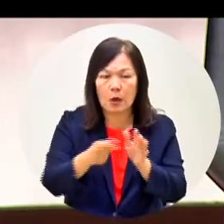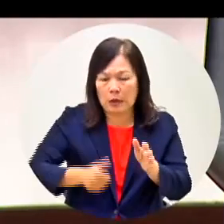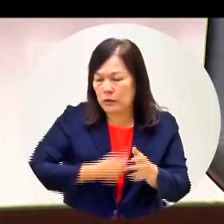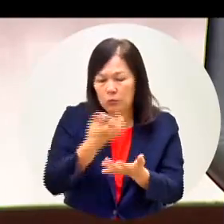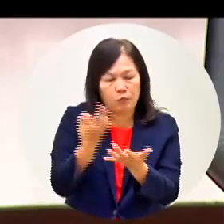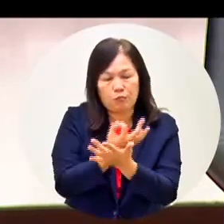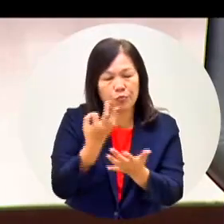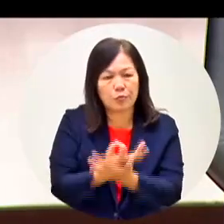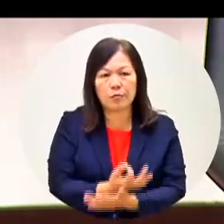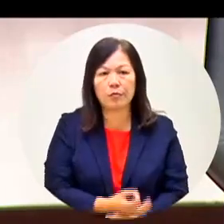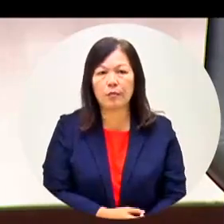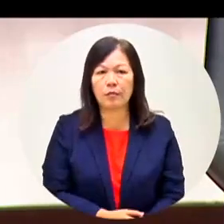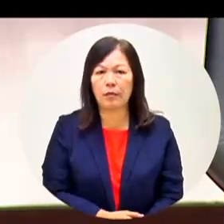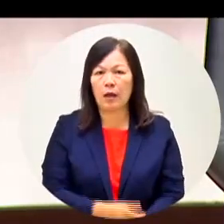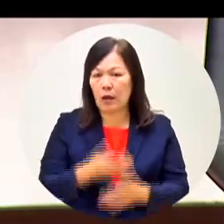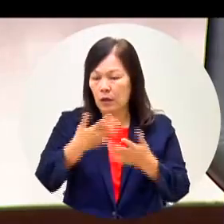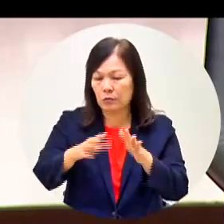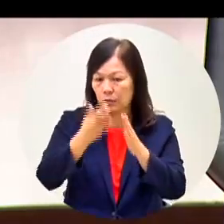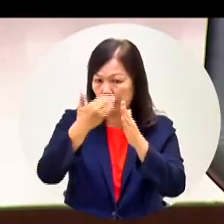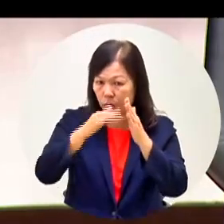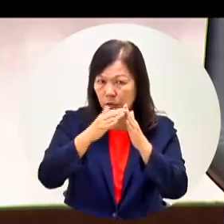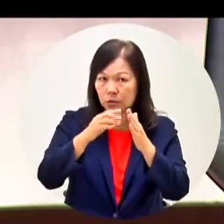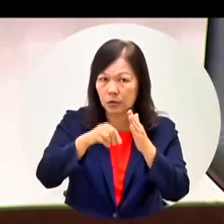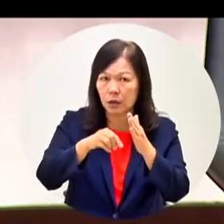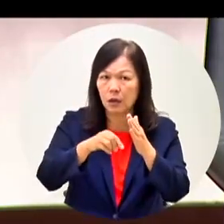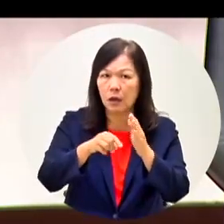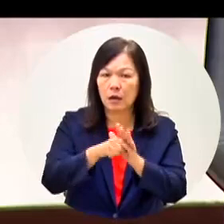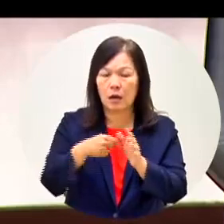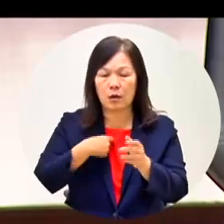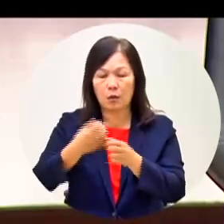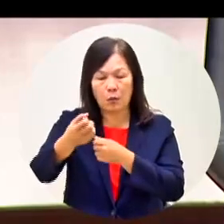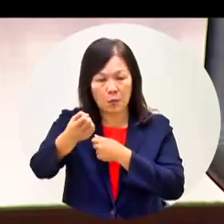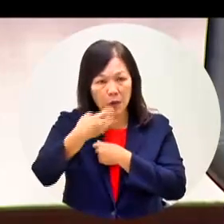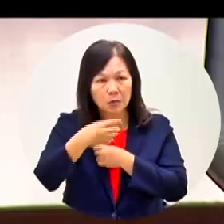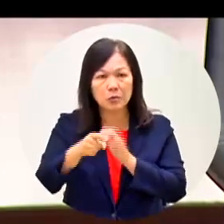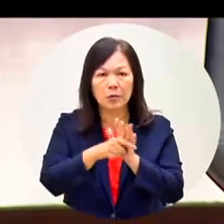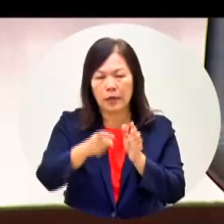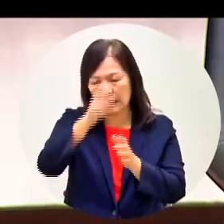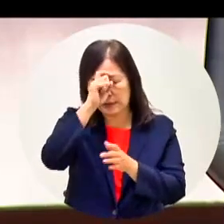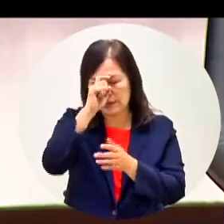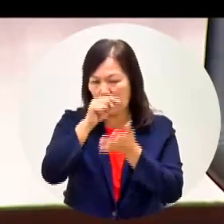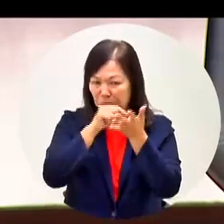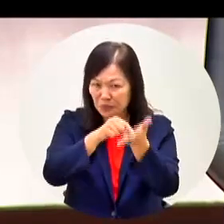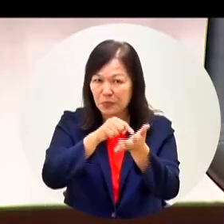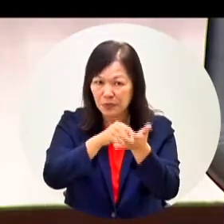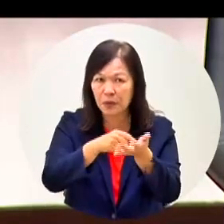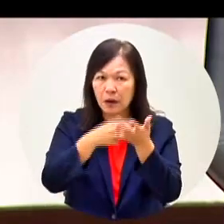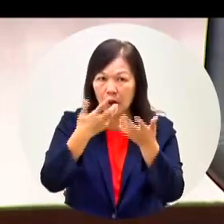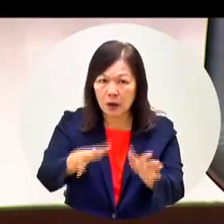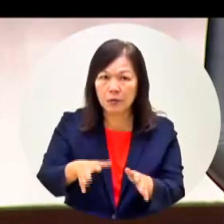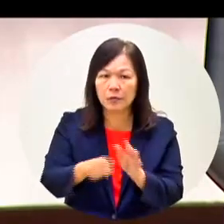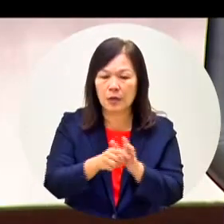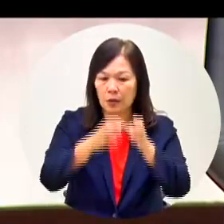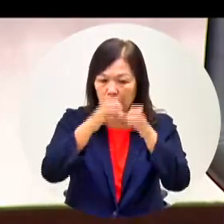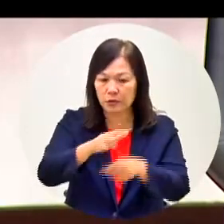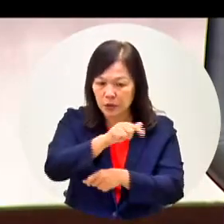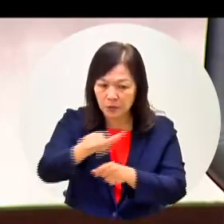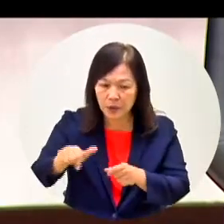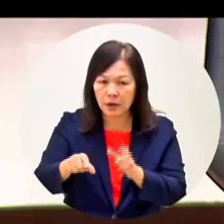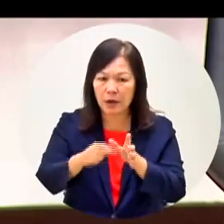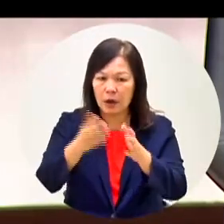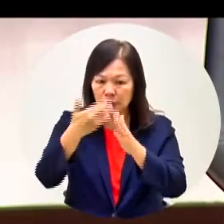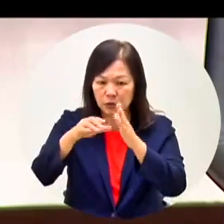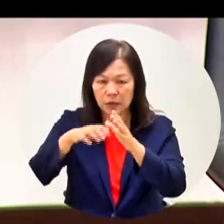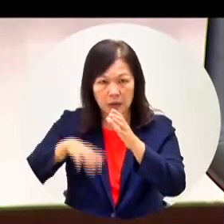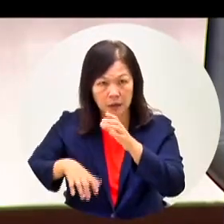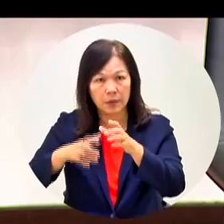校都跟本席希望争取说有更好的这些设备，校园设备。甚至在多年